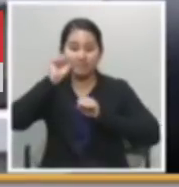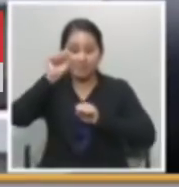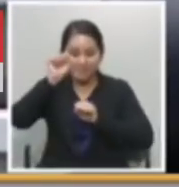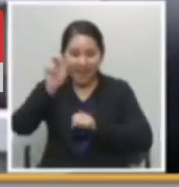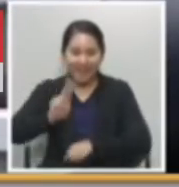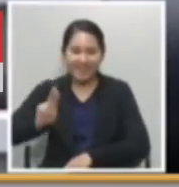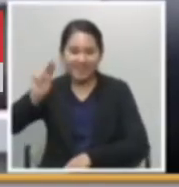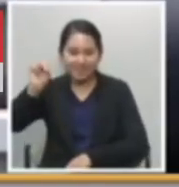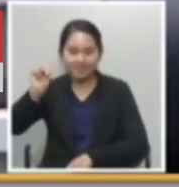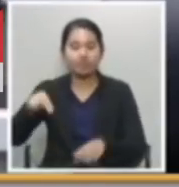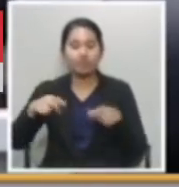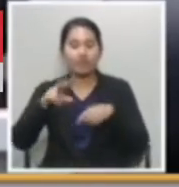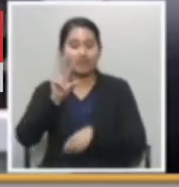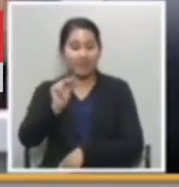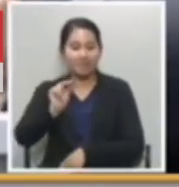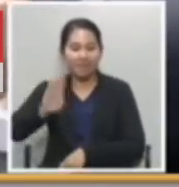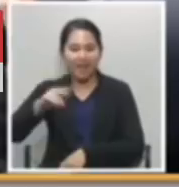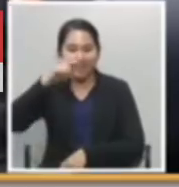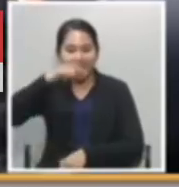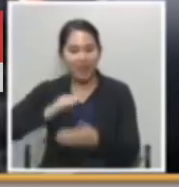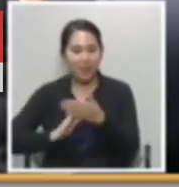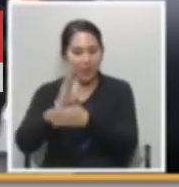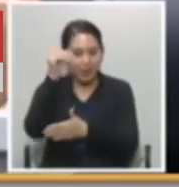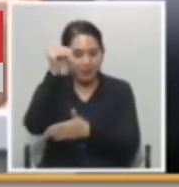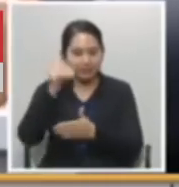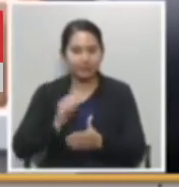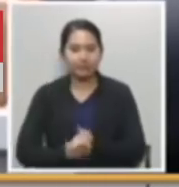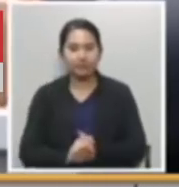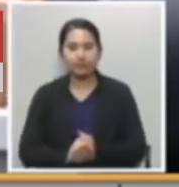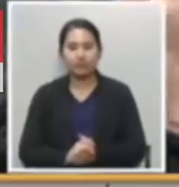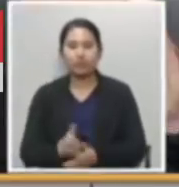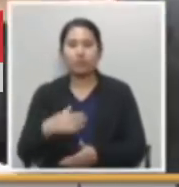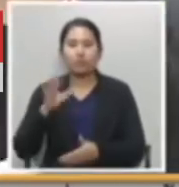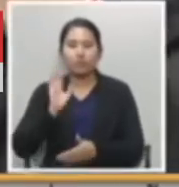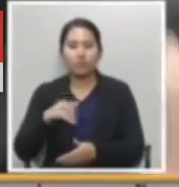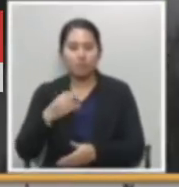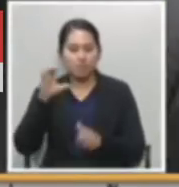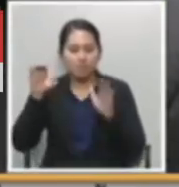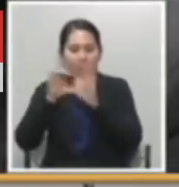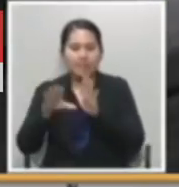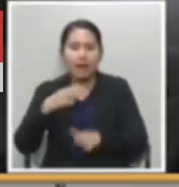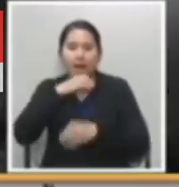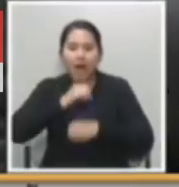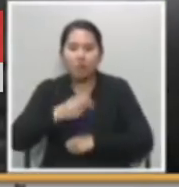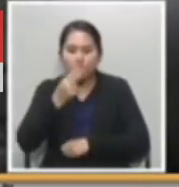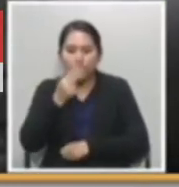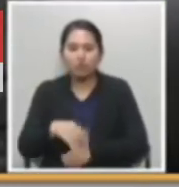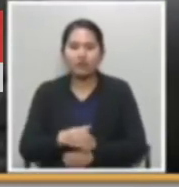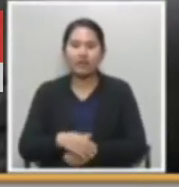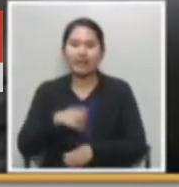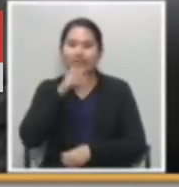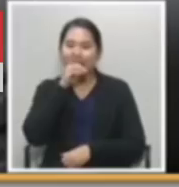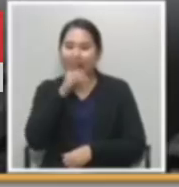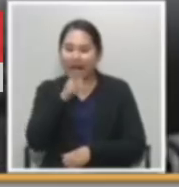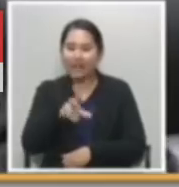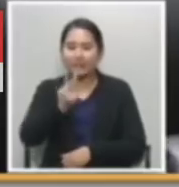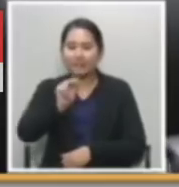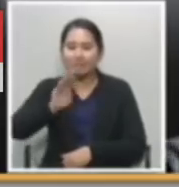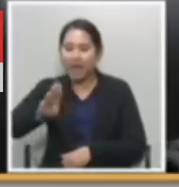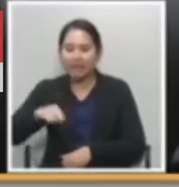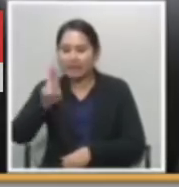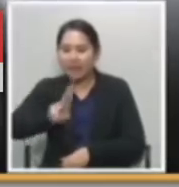UN นะครับว่า30บาทเราประสบความสำเร็จมากบังเอิญผมไปเจอภาพเก่าด่ายับเลยว่า30บาทเนี่ยมันใช้ไม่